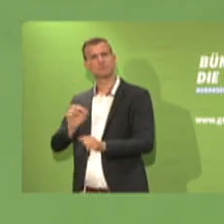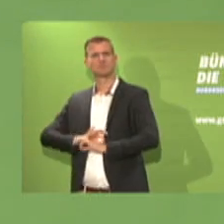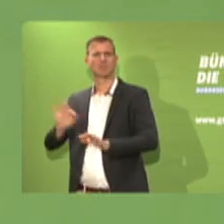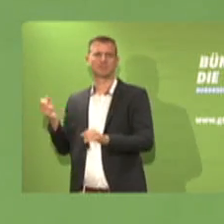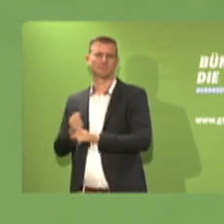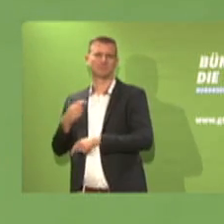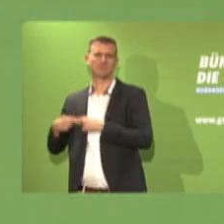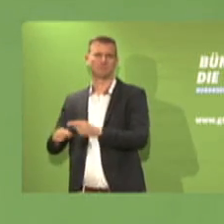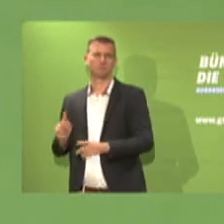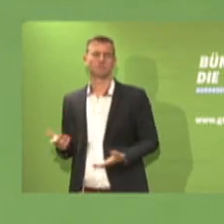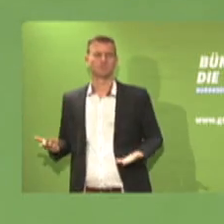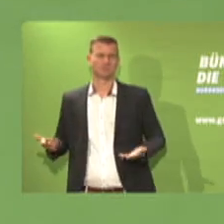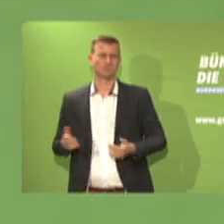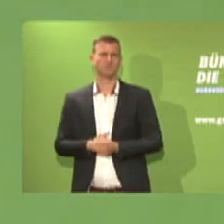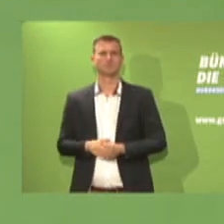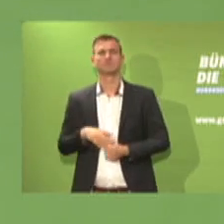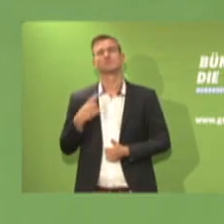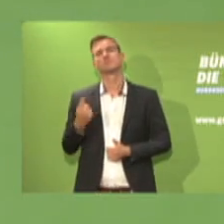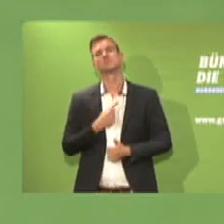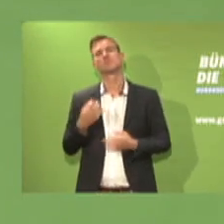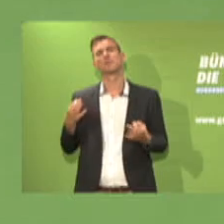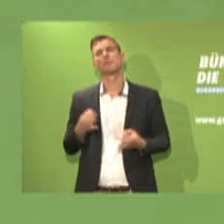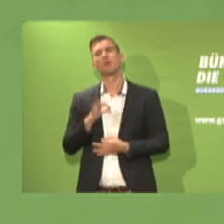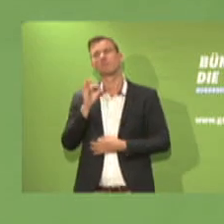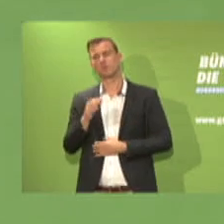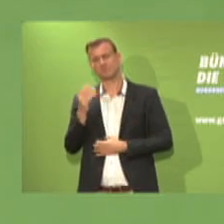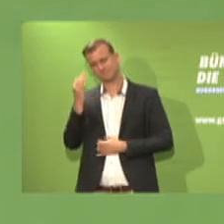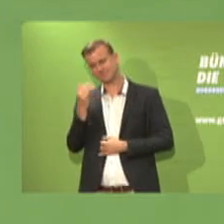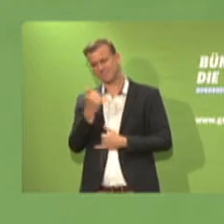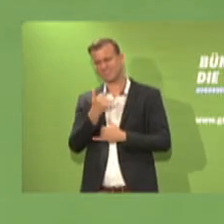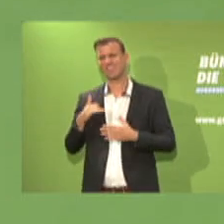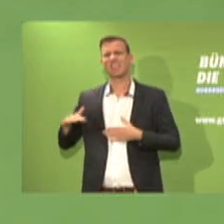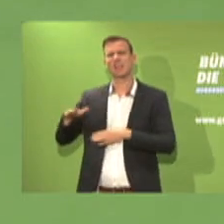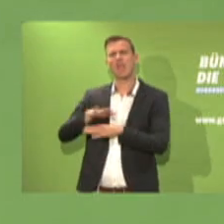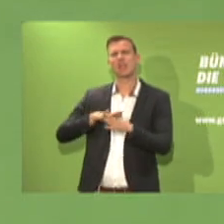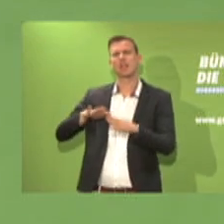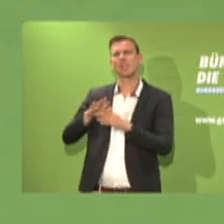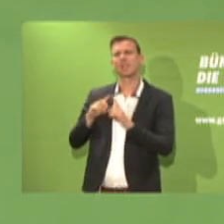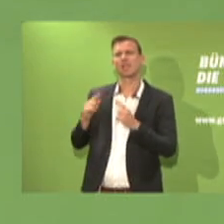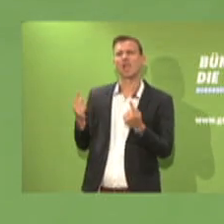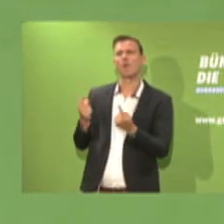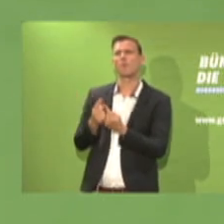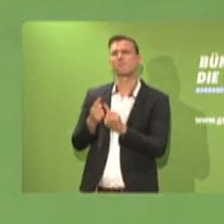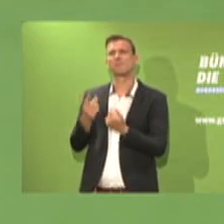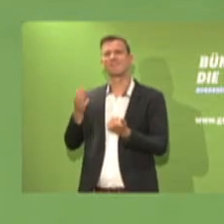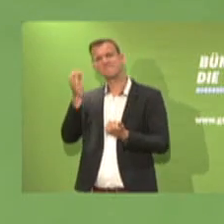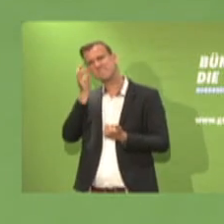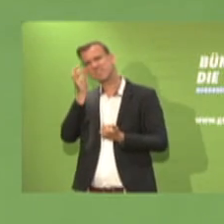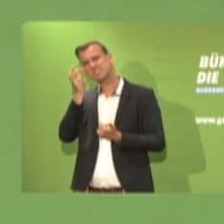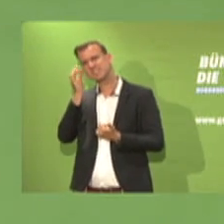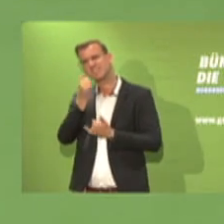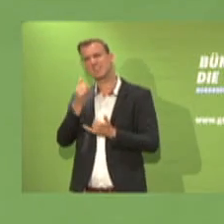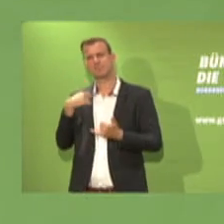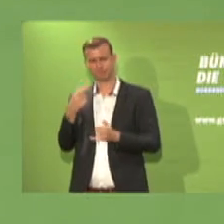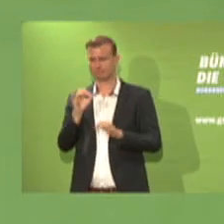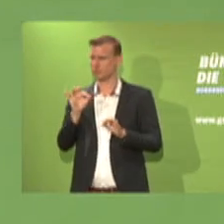brauchen für unser Nachdenken über die ländlichen Räume also nicht nur das Wissen, dass wir gute